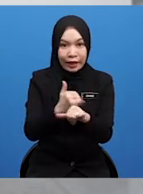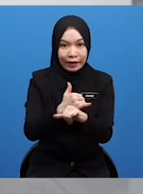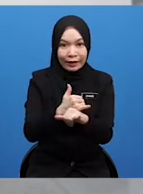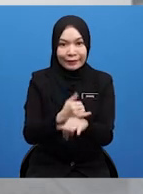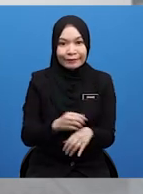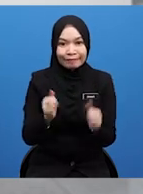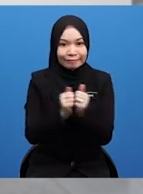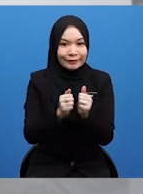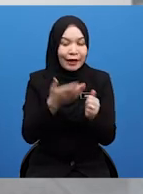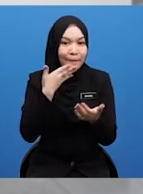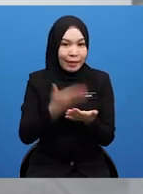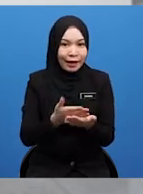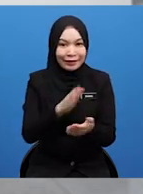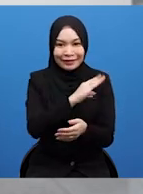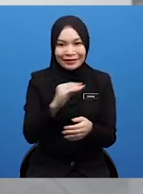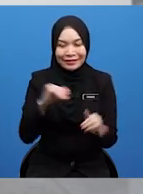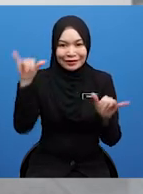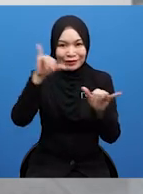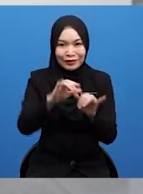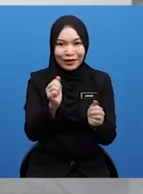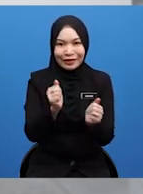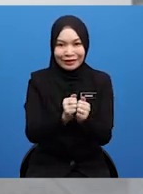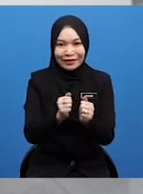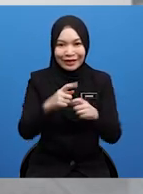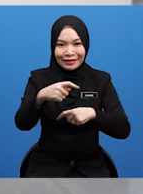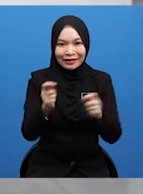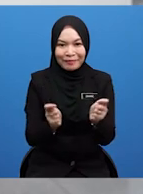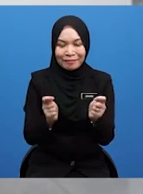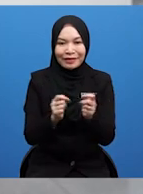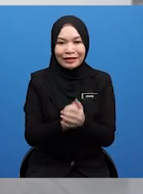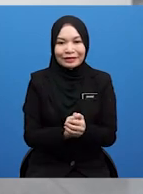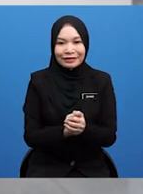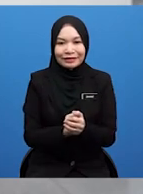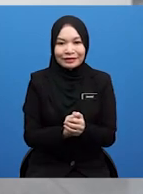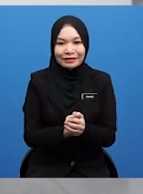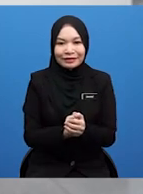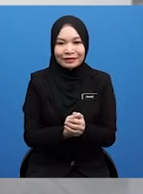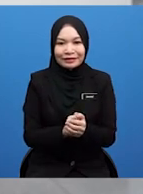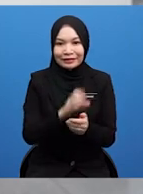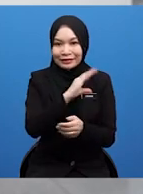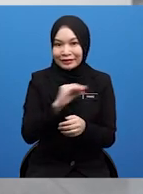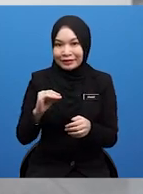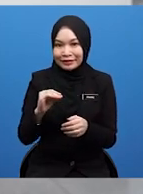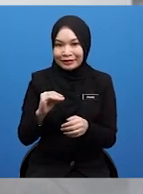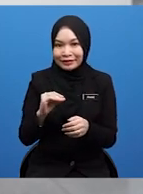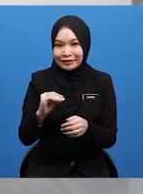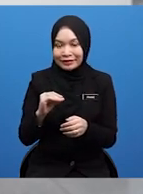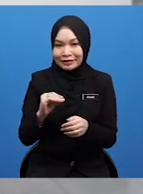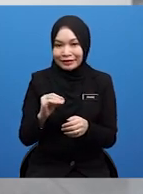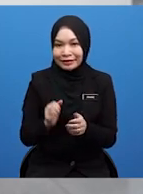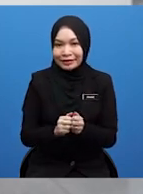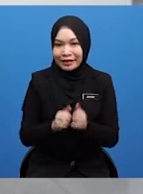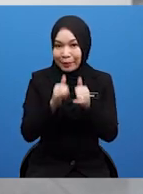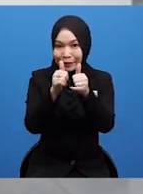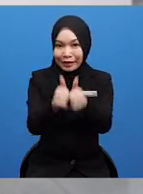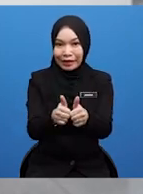kemudian parula proses apresiasi itu berlangsung dan semasa apresiasi